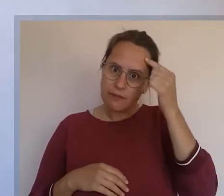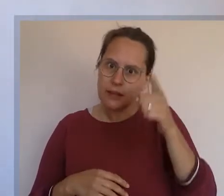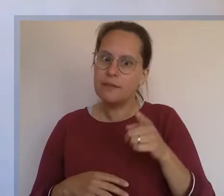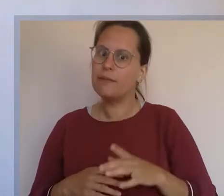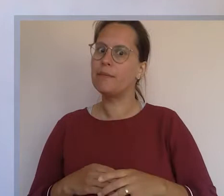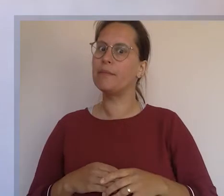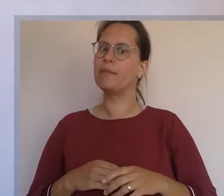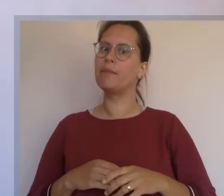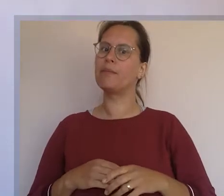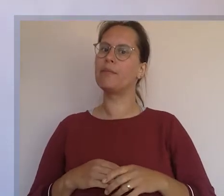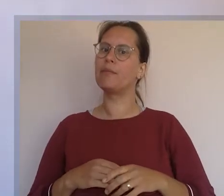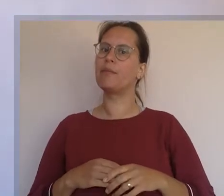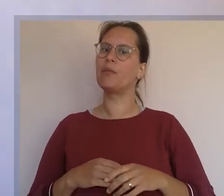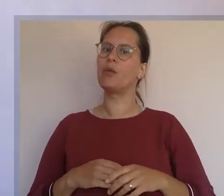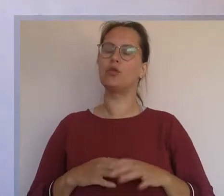Maar weet je,